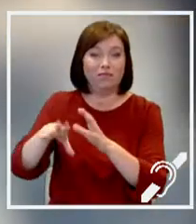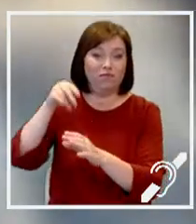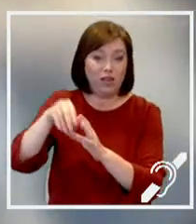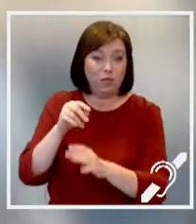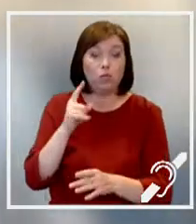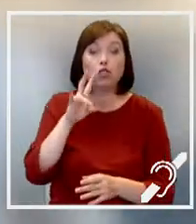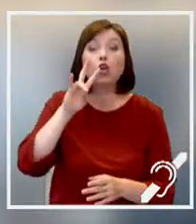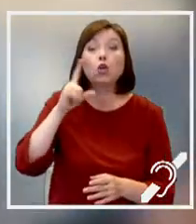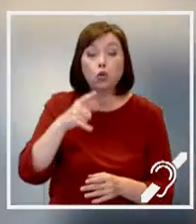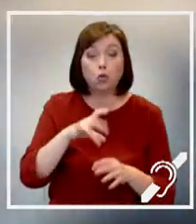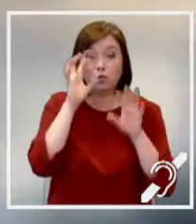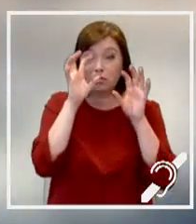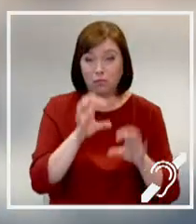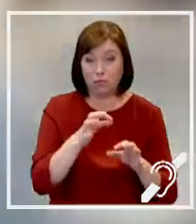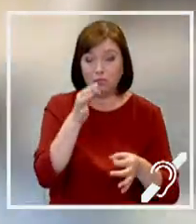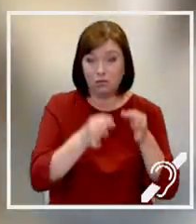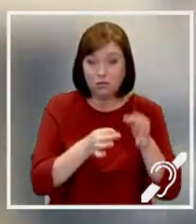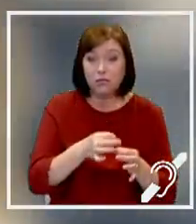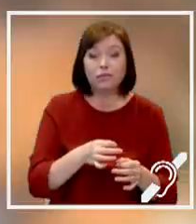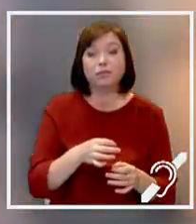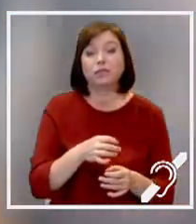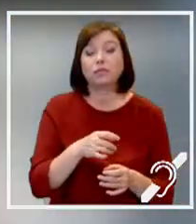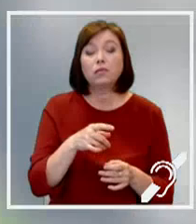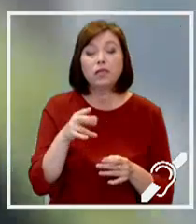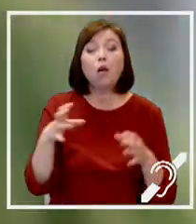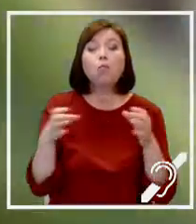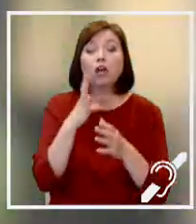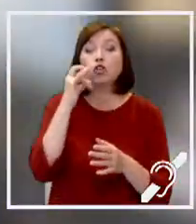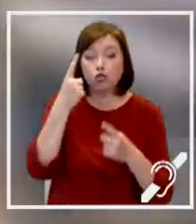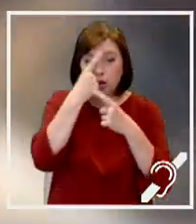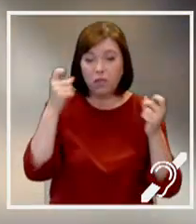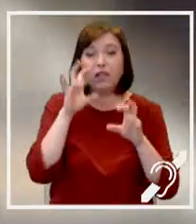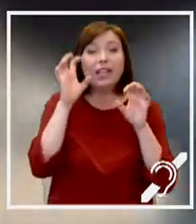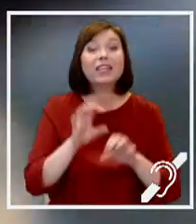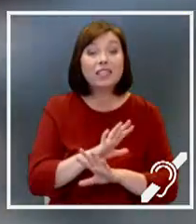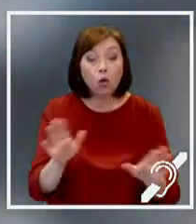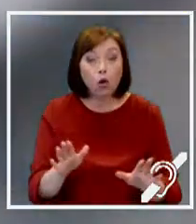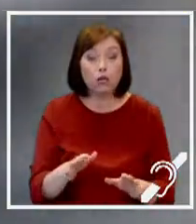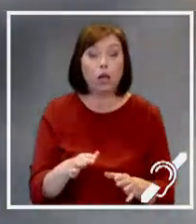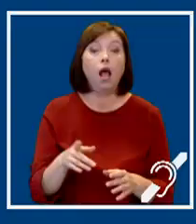în iunie Curtea Constituțională a decis că partidul Șor este neconstituțional.